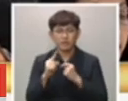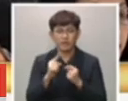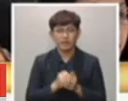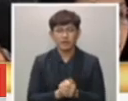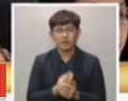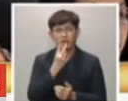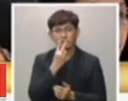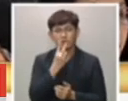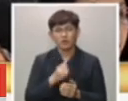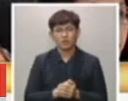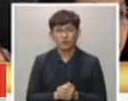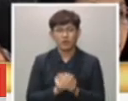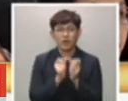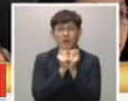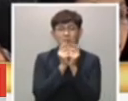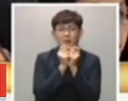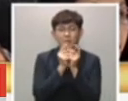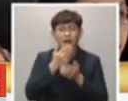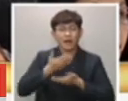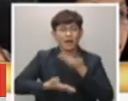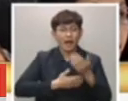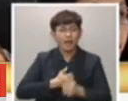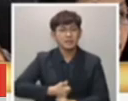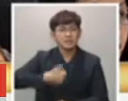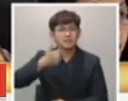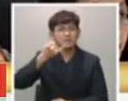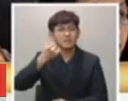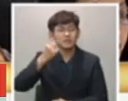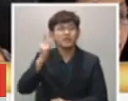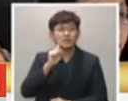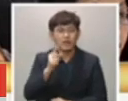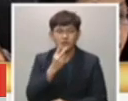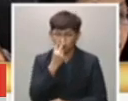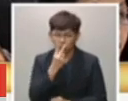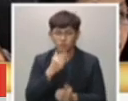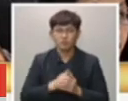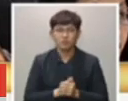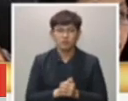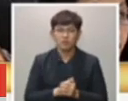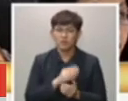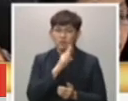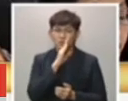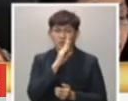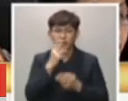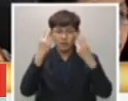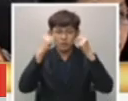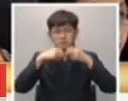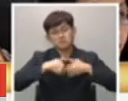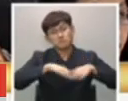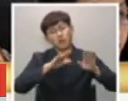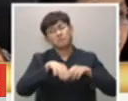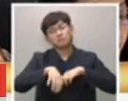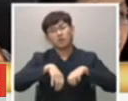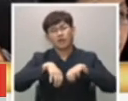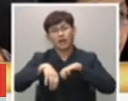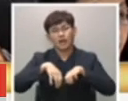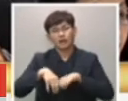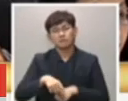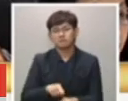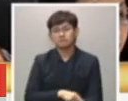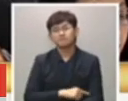อดขายของบะหมี่กึ่งสำเร็จรูปก็ใช้มาแล้วถ้าเราปล่อยท่านนายกบริหารต่อไปผมว่าไม่น